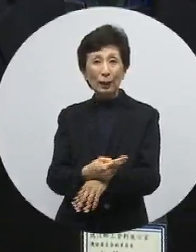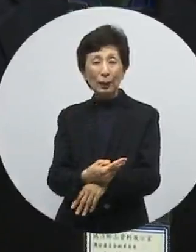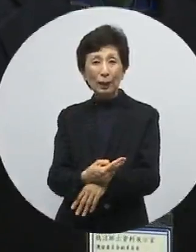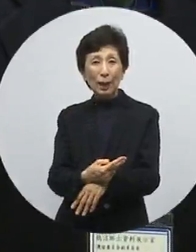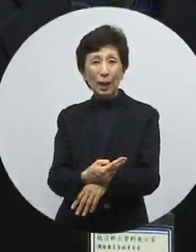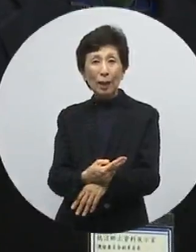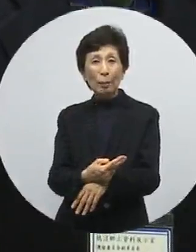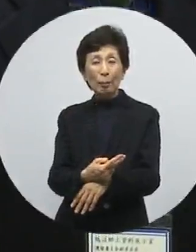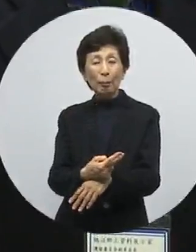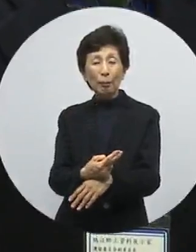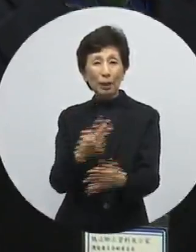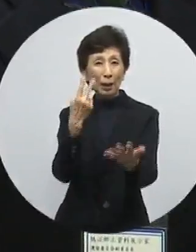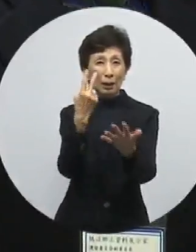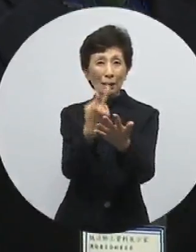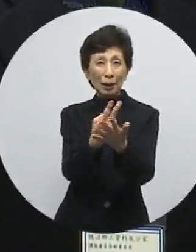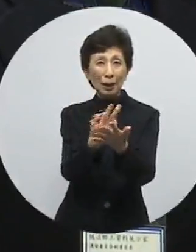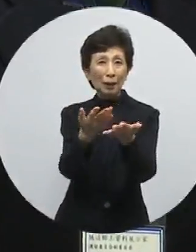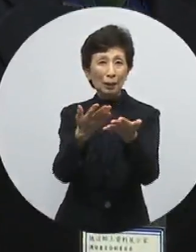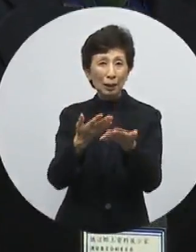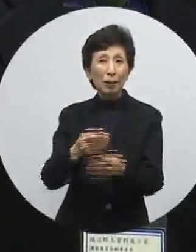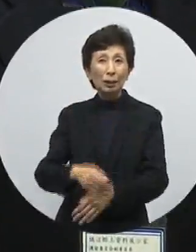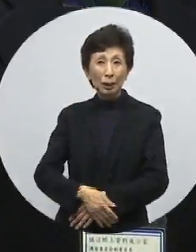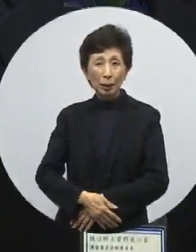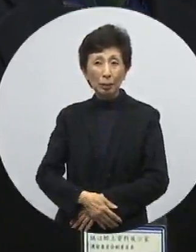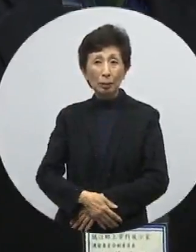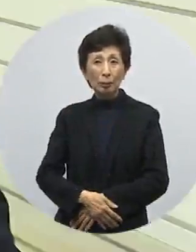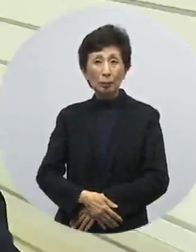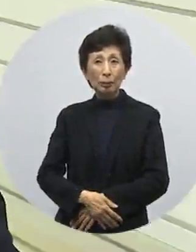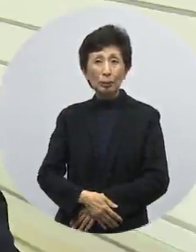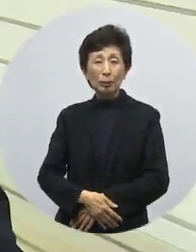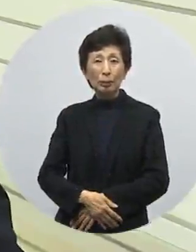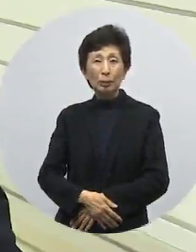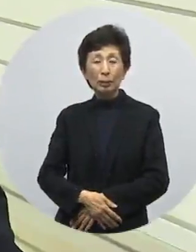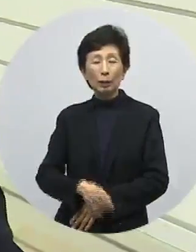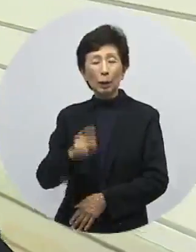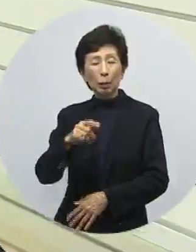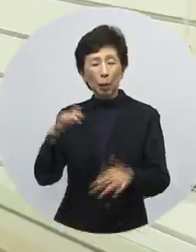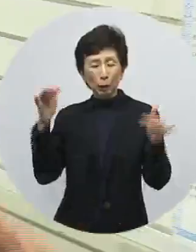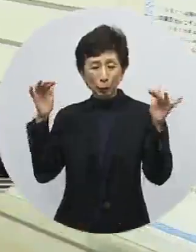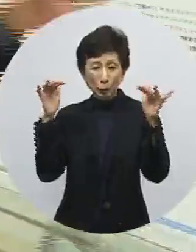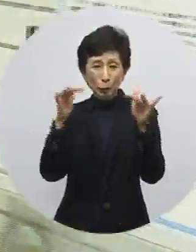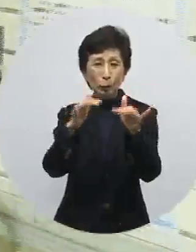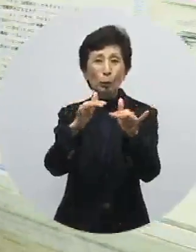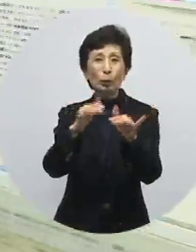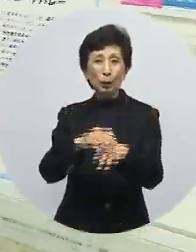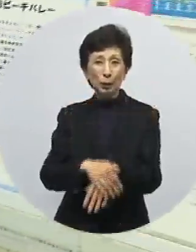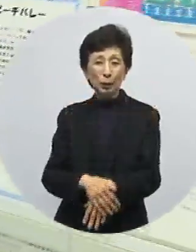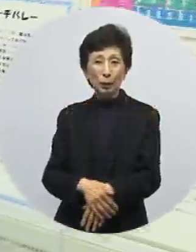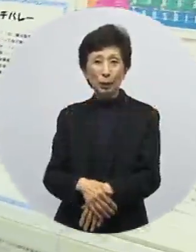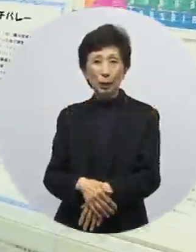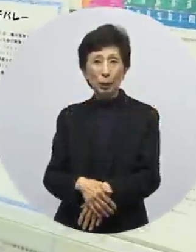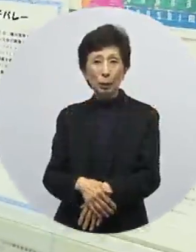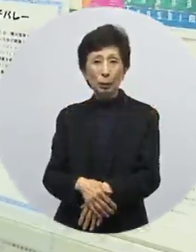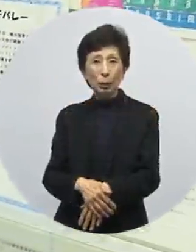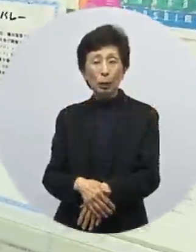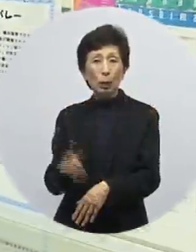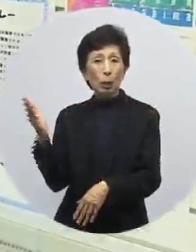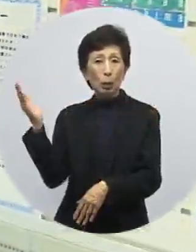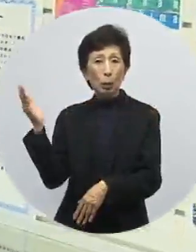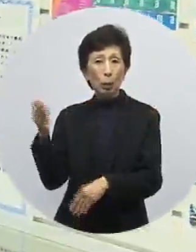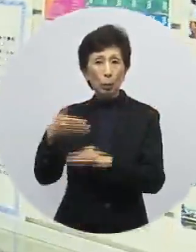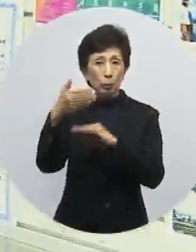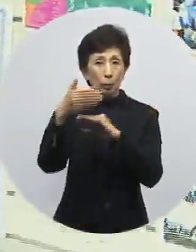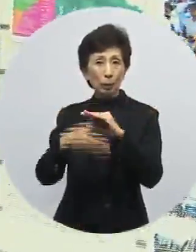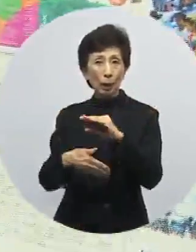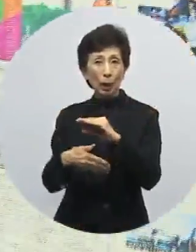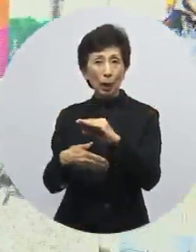手として参加していただくことになったんですね。これがすごい注目になりまして、これがですね、はい、す